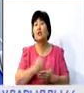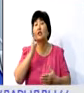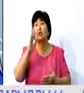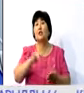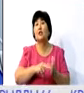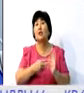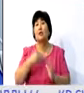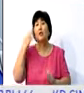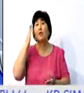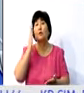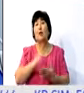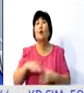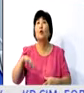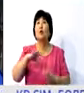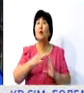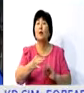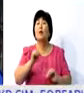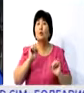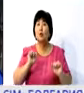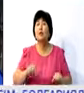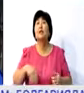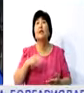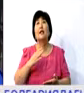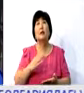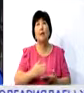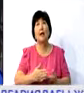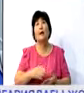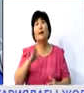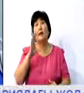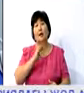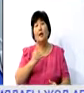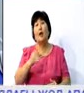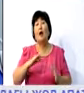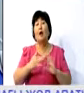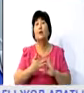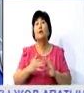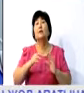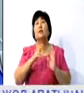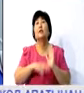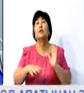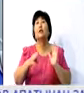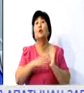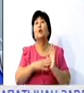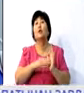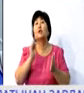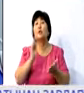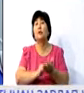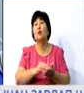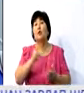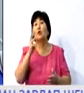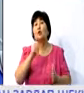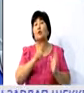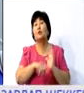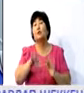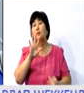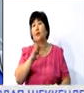межеміз бар. Оған барлық ауданның мүмкіндіктері бар. Ауданымызда 89 жобаны белгілетіп 373